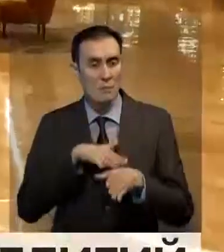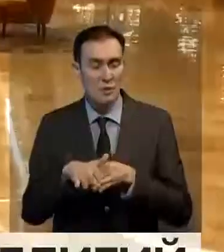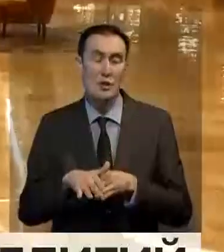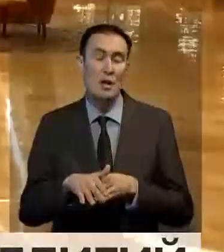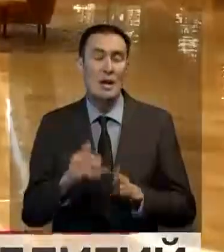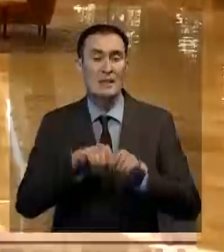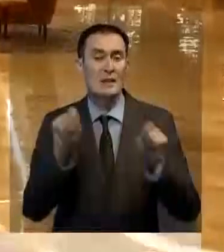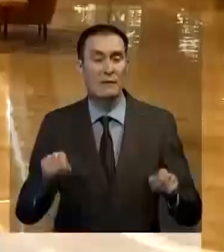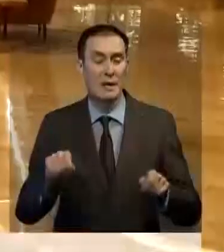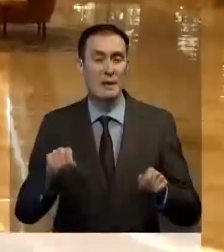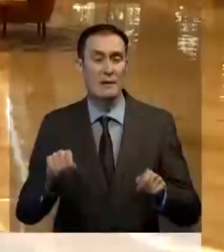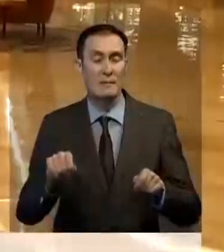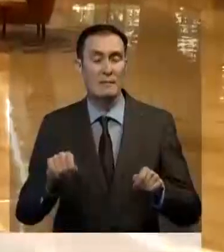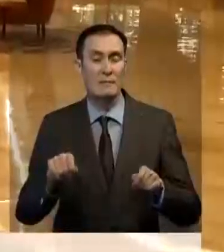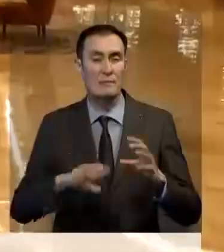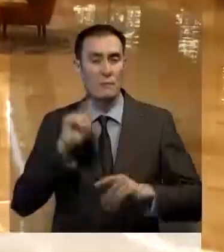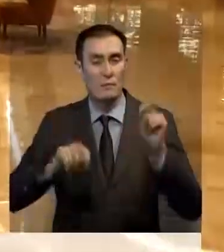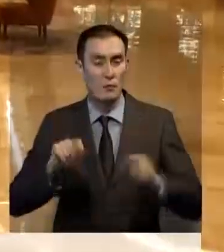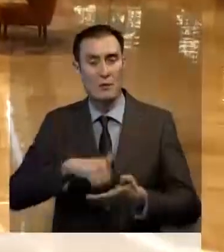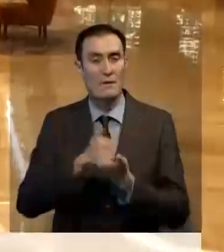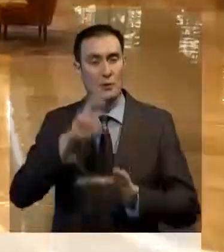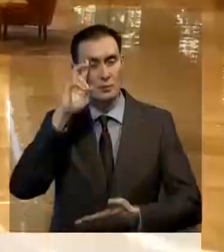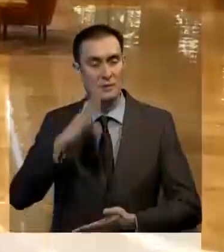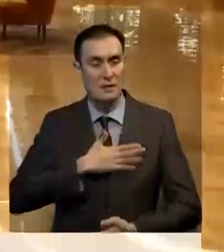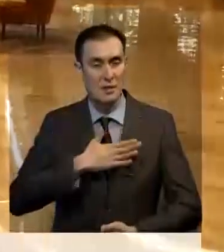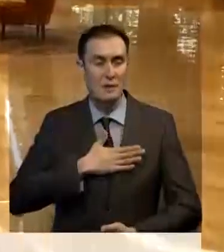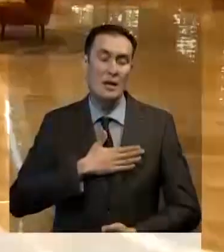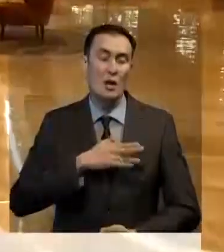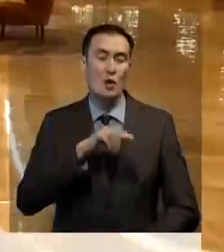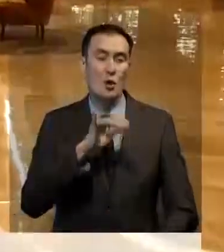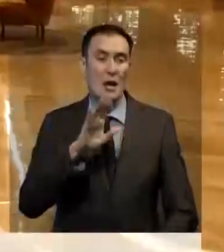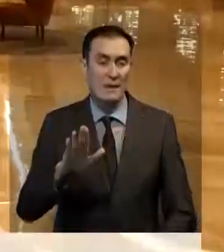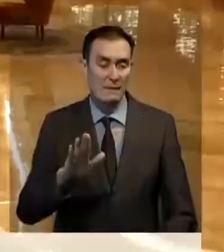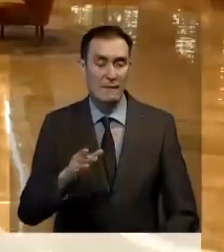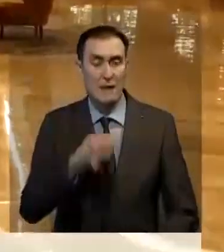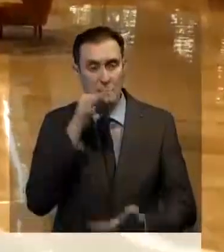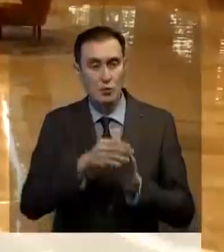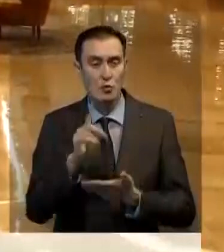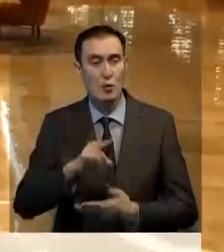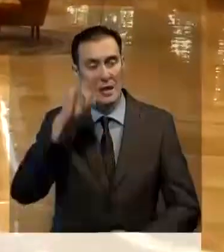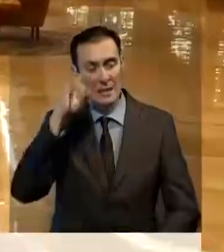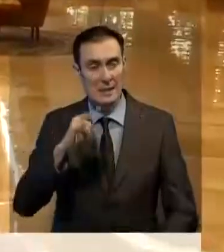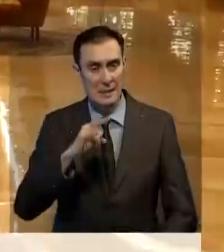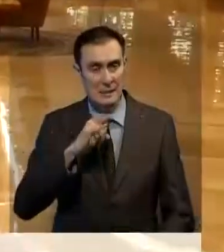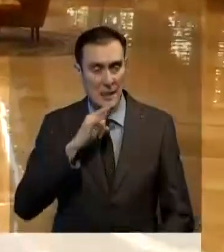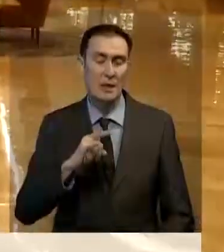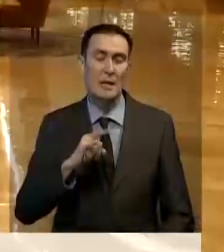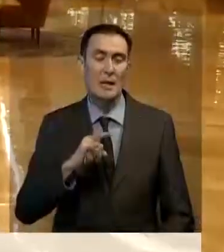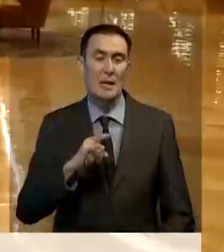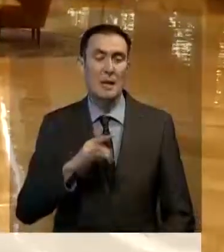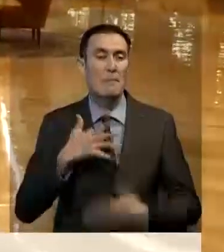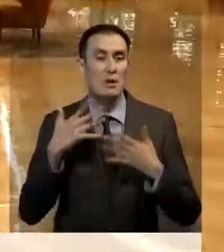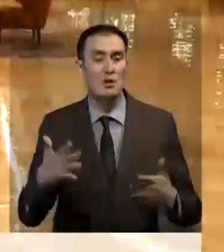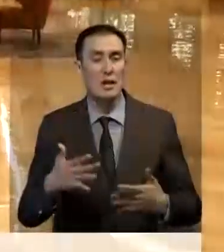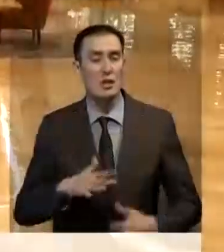Открывая работу представителя международного форума, президент нашей страны Касым-Жомарт Токаев отметил, что для Казахстана, я цитирую,